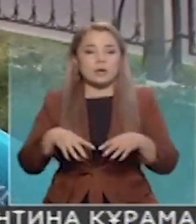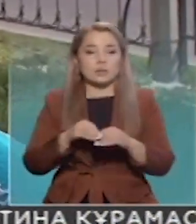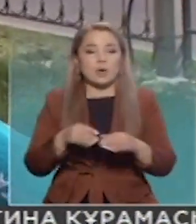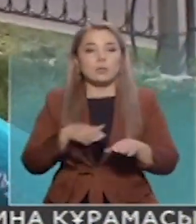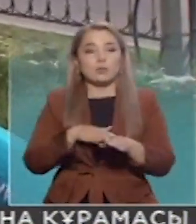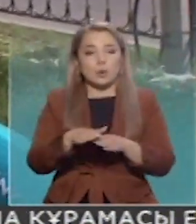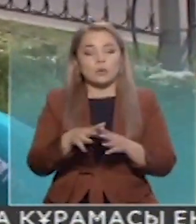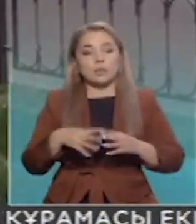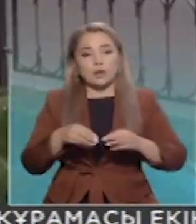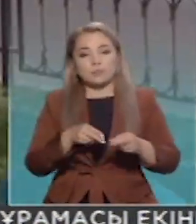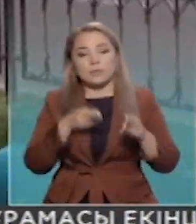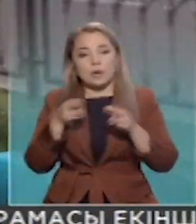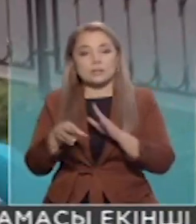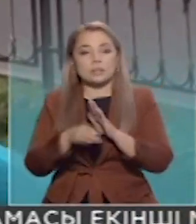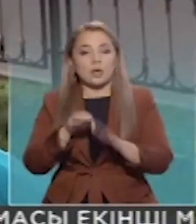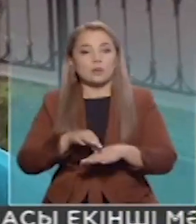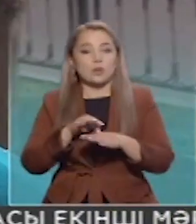толып бәрін барамыз сол.